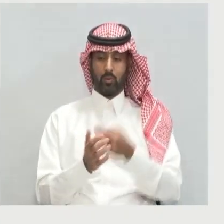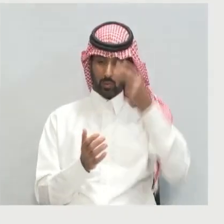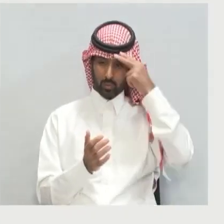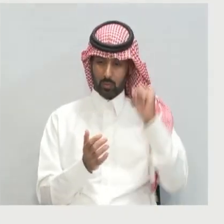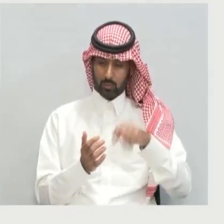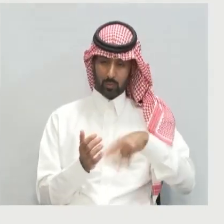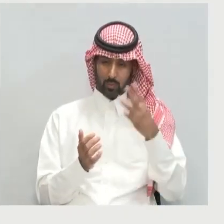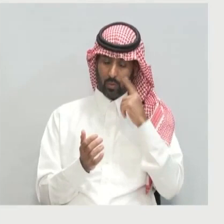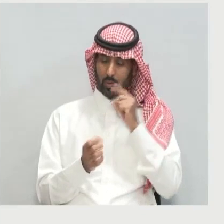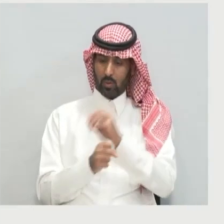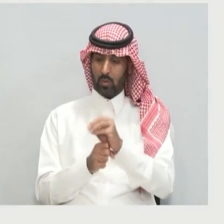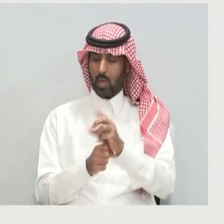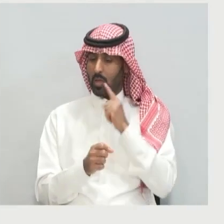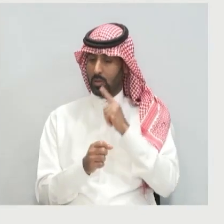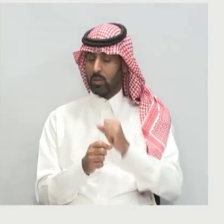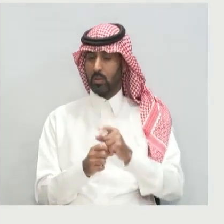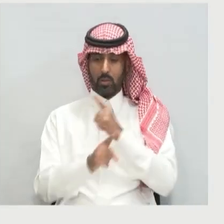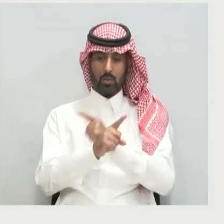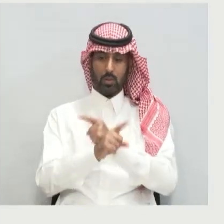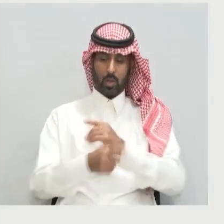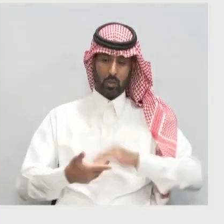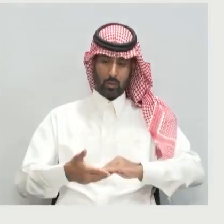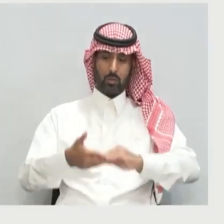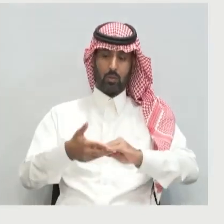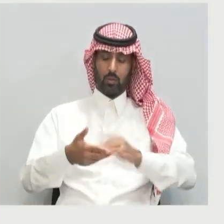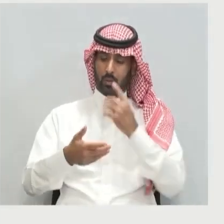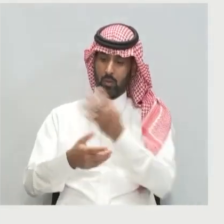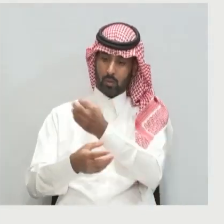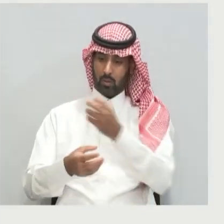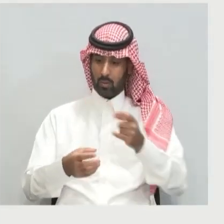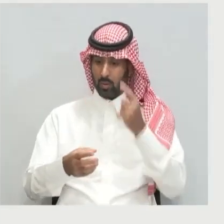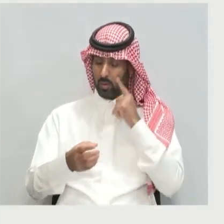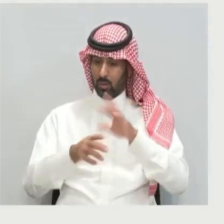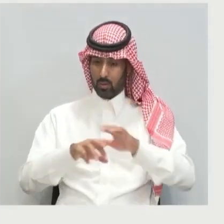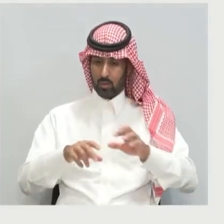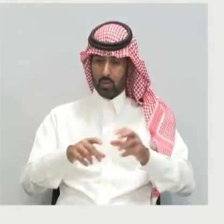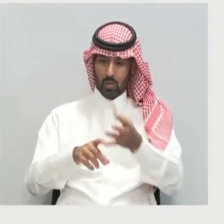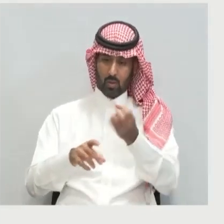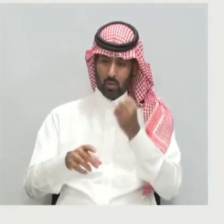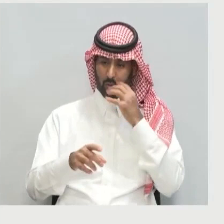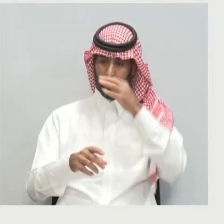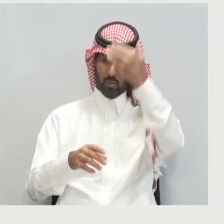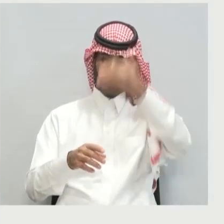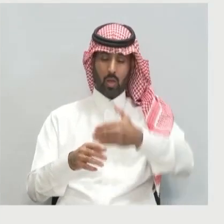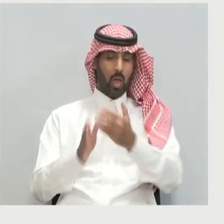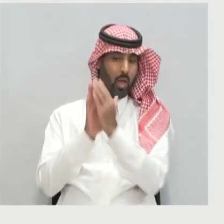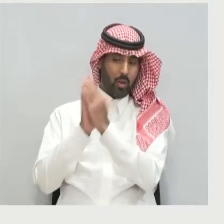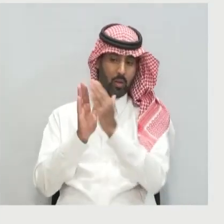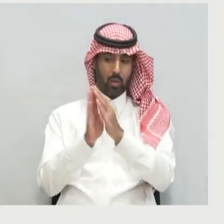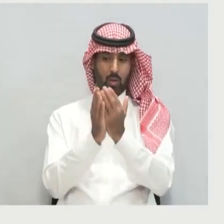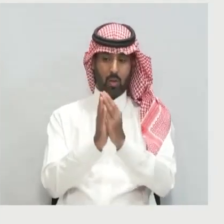ثالثا اطلب من معلمك المساعده عند جمع المعلومات بتزويدك بمعلومات حول الكتب